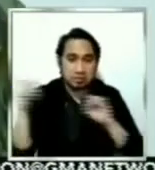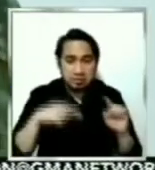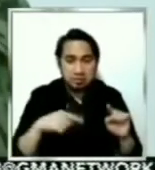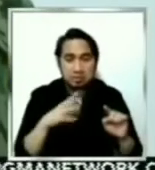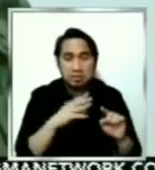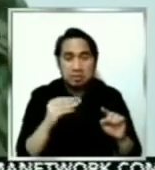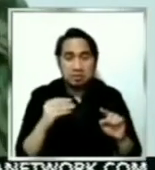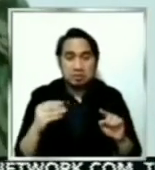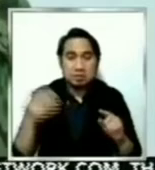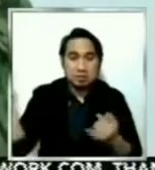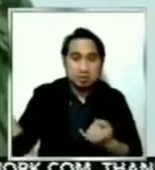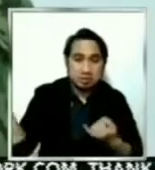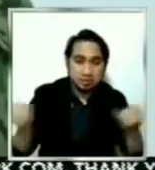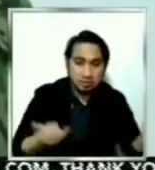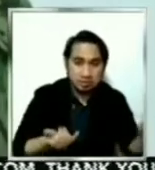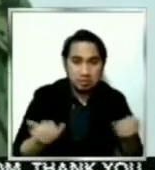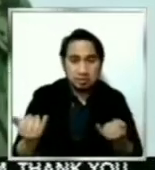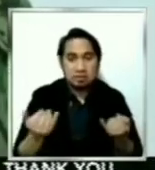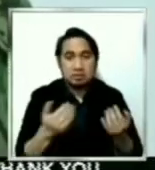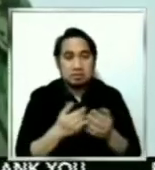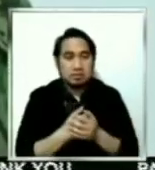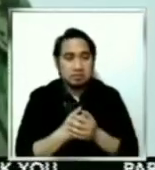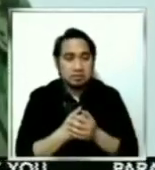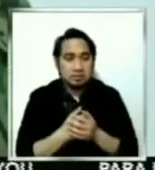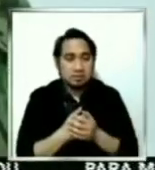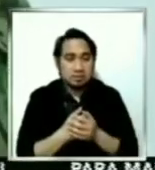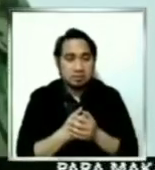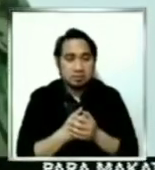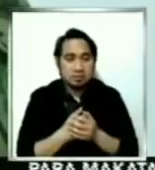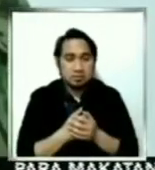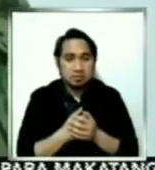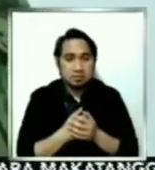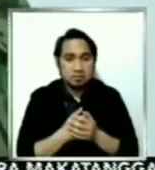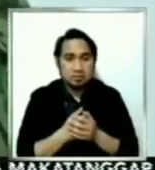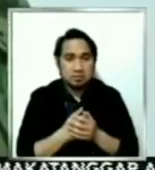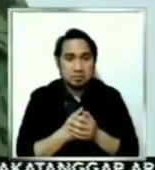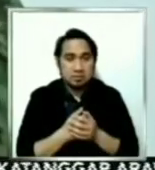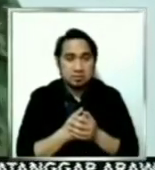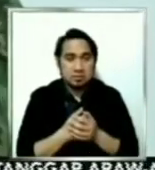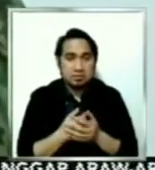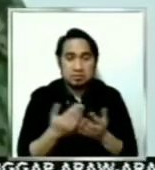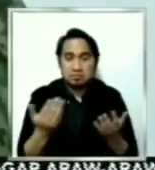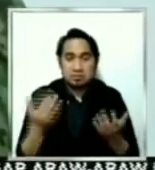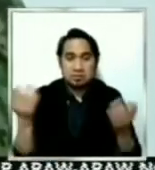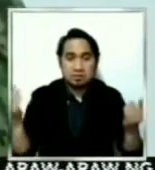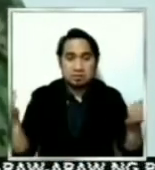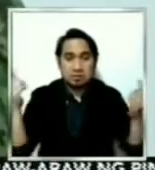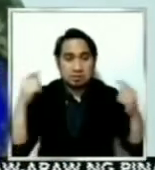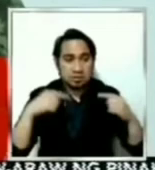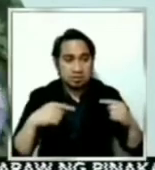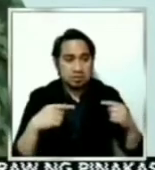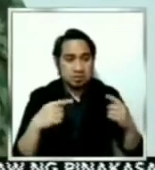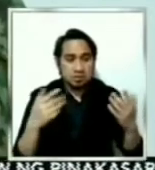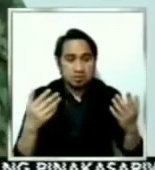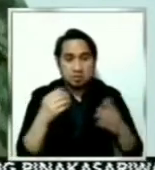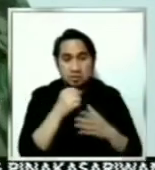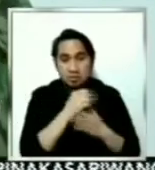of friends, something like that. No? And I think most, if not all, are gays also, or